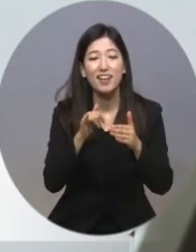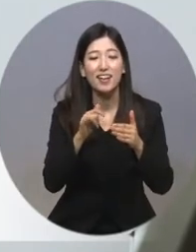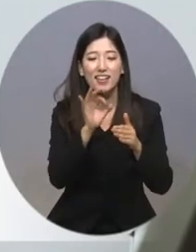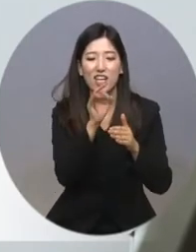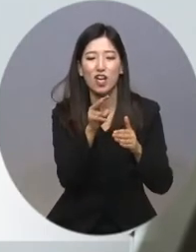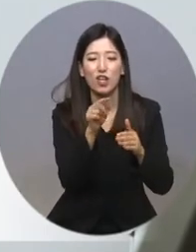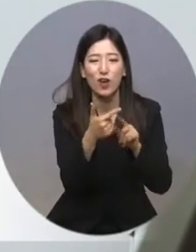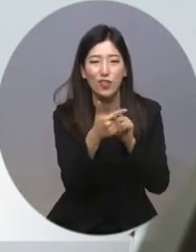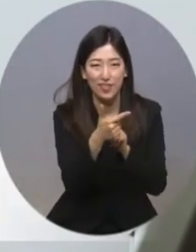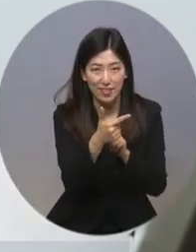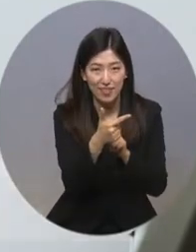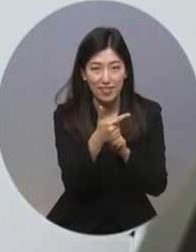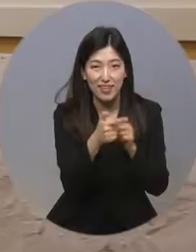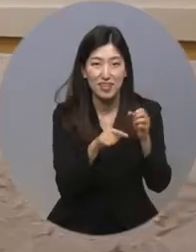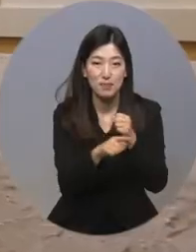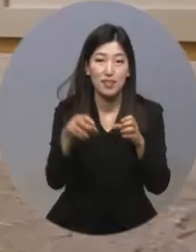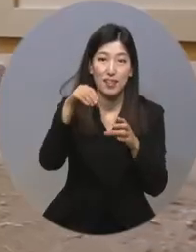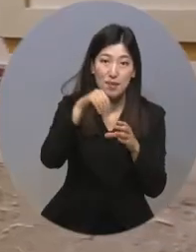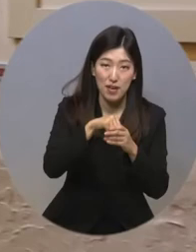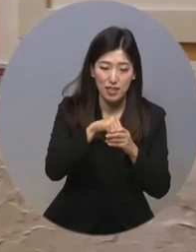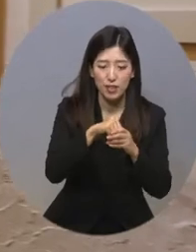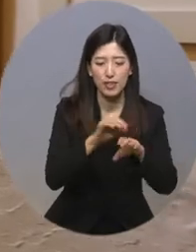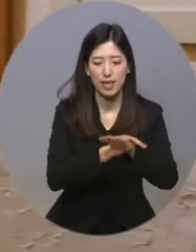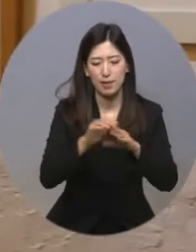그려서 내놓은 전시입니다.